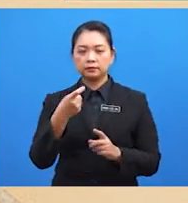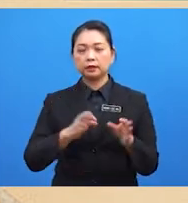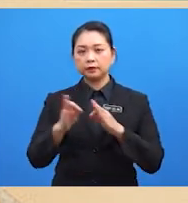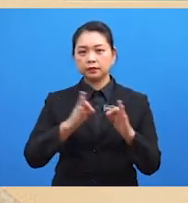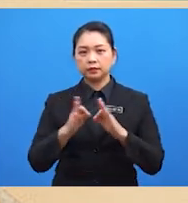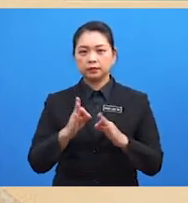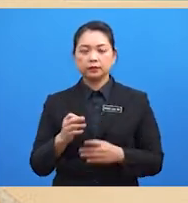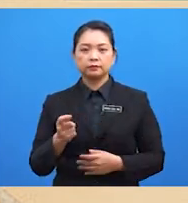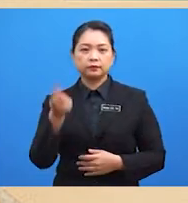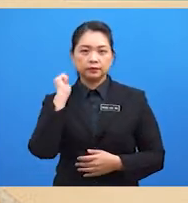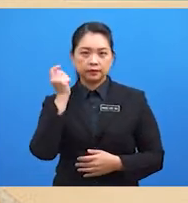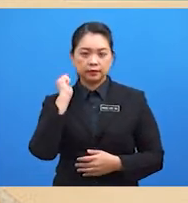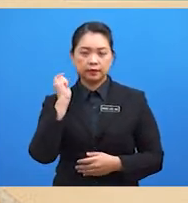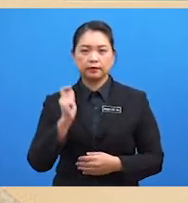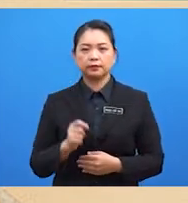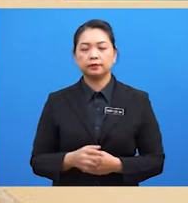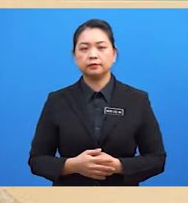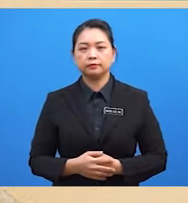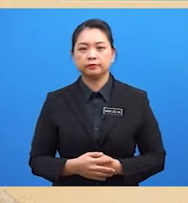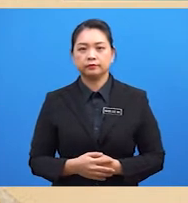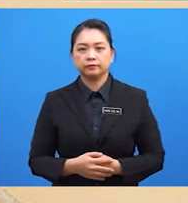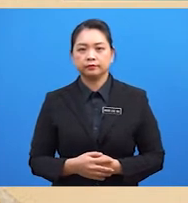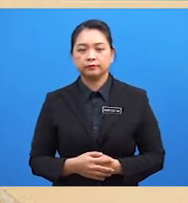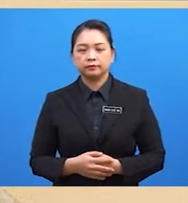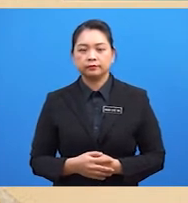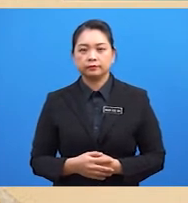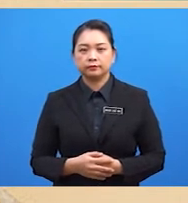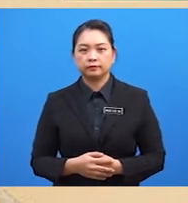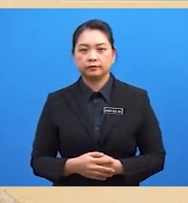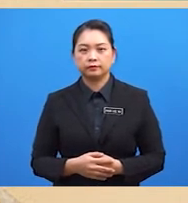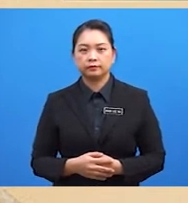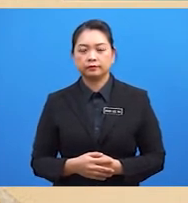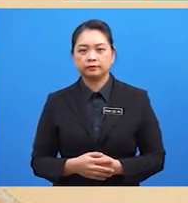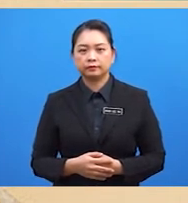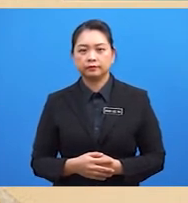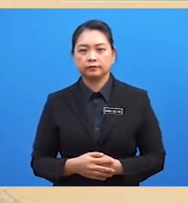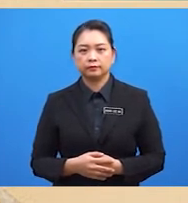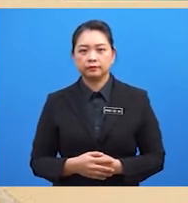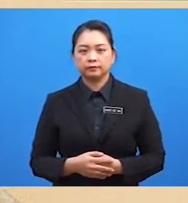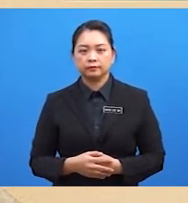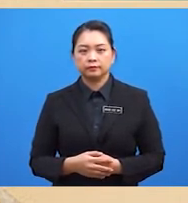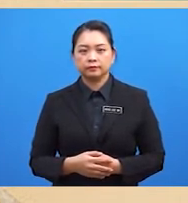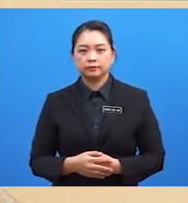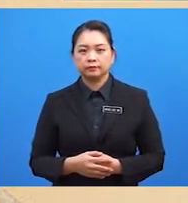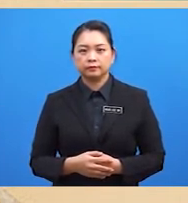penerangan yang telah cikgu sampaikan sebentar tadi.